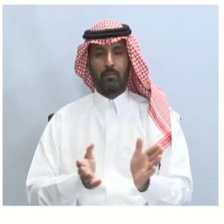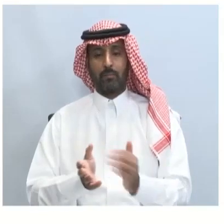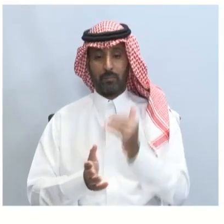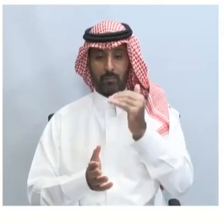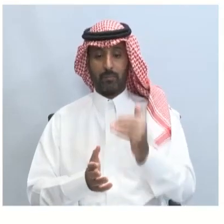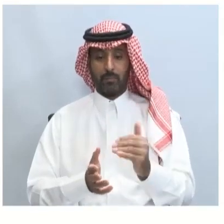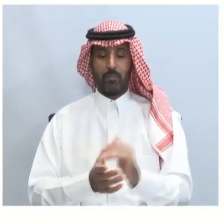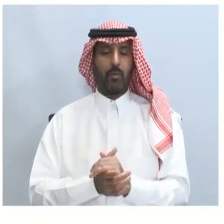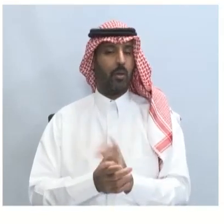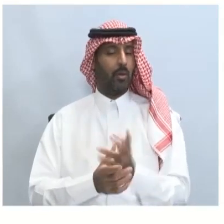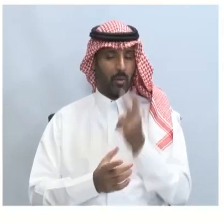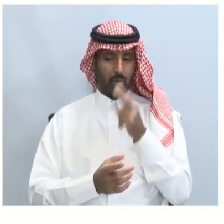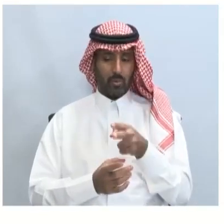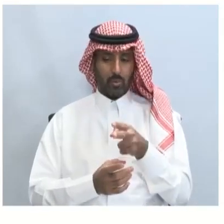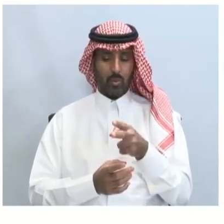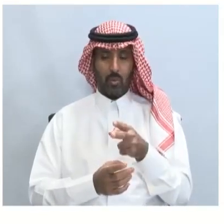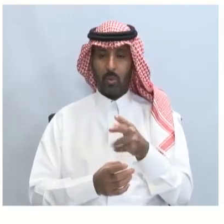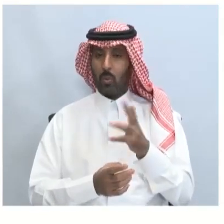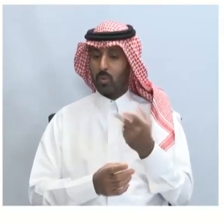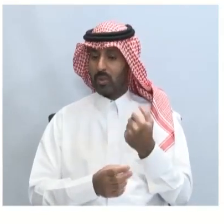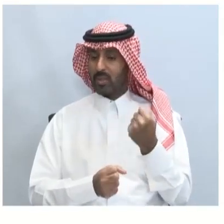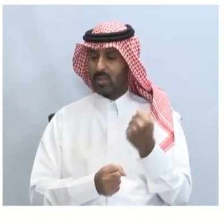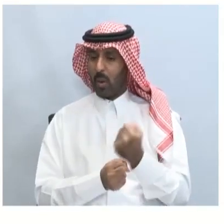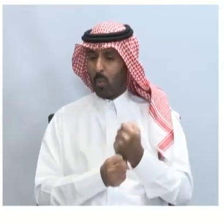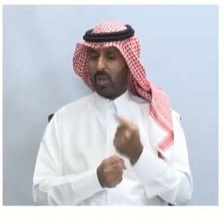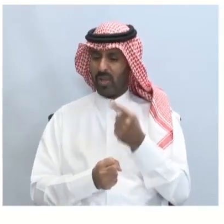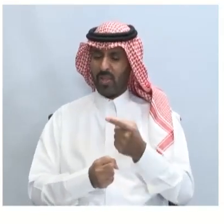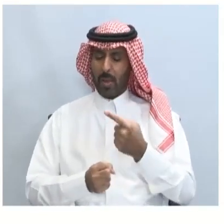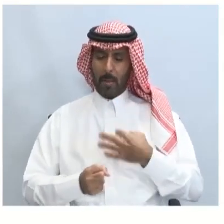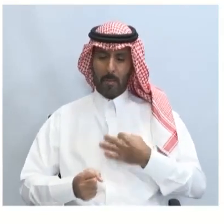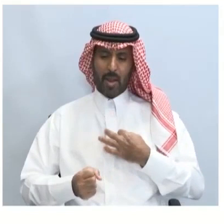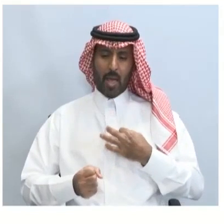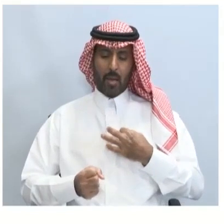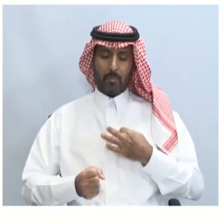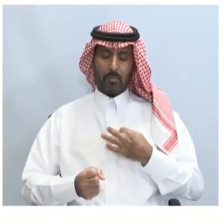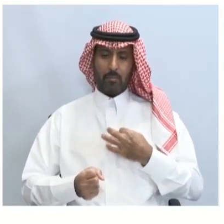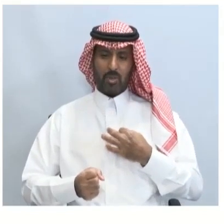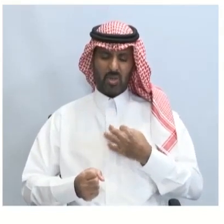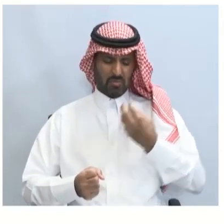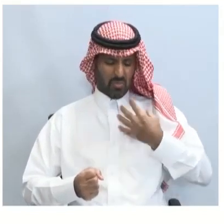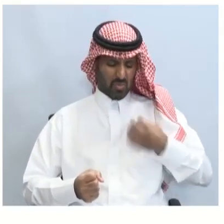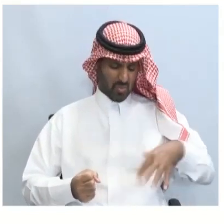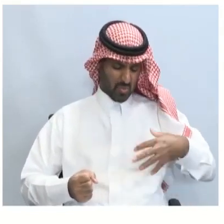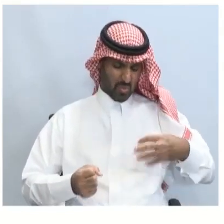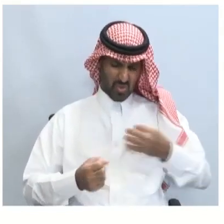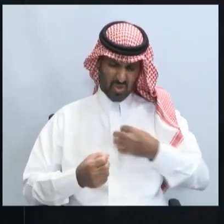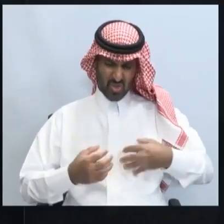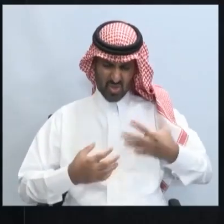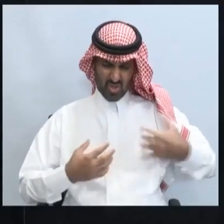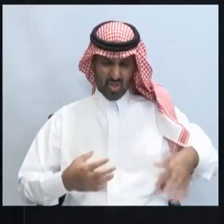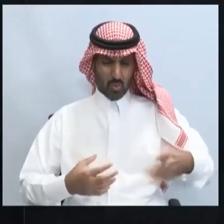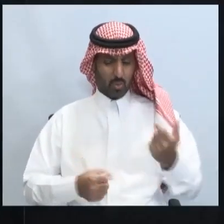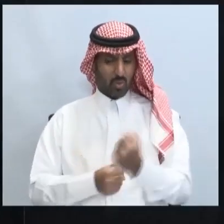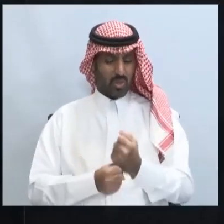ومرتبه ماذا افعل اذا اتسخت ملابسي ملابسي لبستها نظيفه من